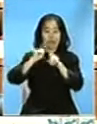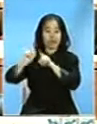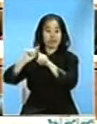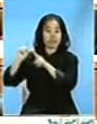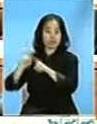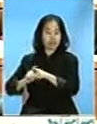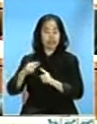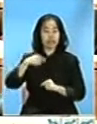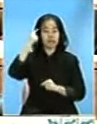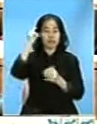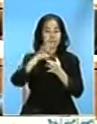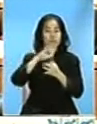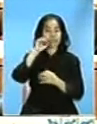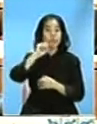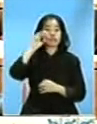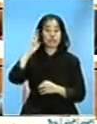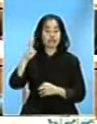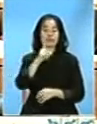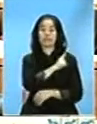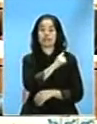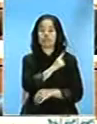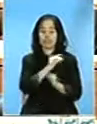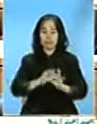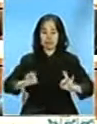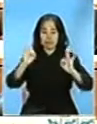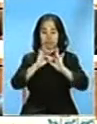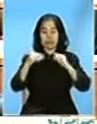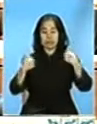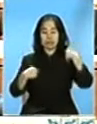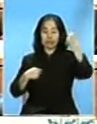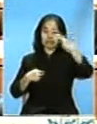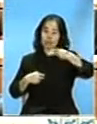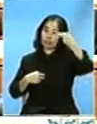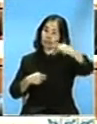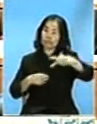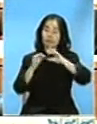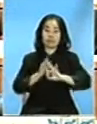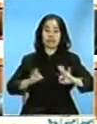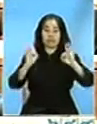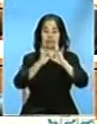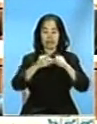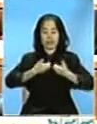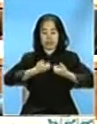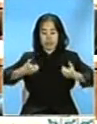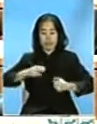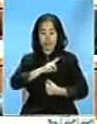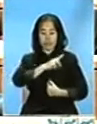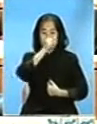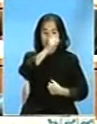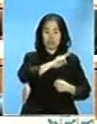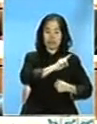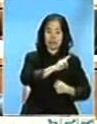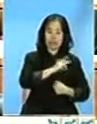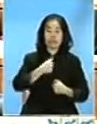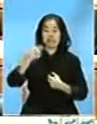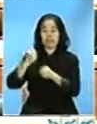าชิกวุฒิสภาเองมีหน้าที่สำคัญ 2-3 หน้าที่หลักๆจะสามารถแยกแยะเรื่องส่วนตัวแล้วก็เรื่อง